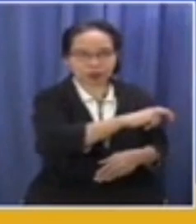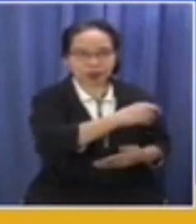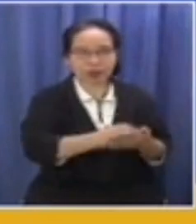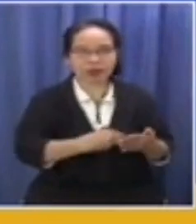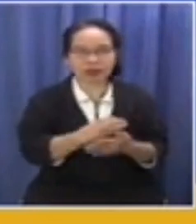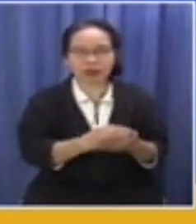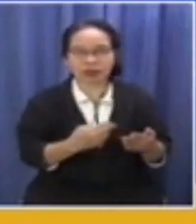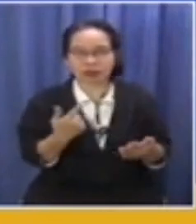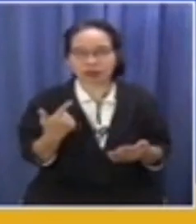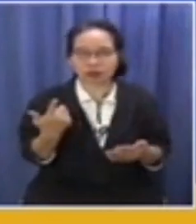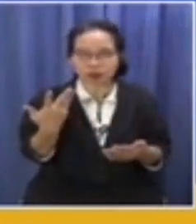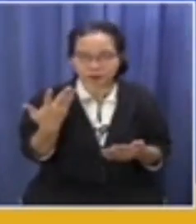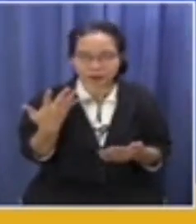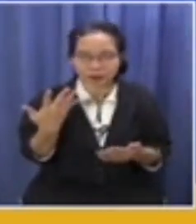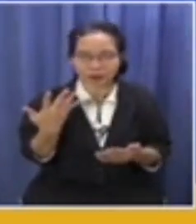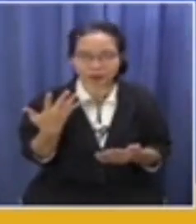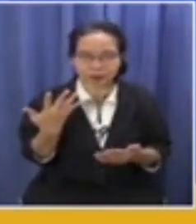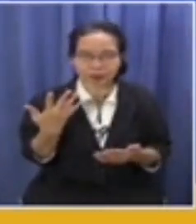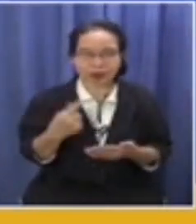Mateo